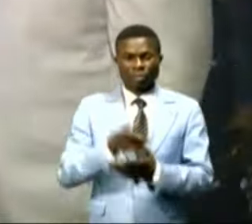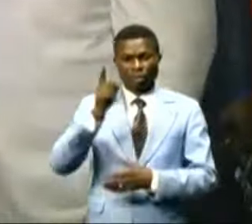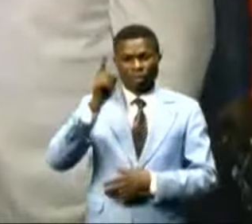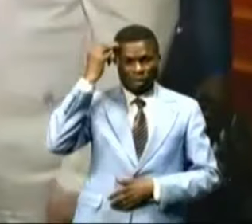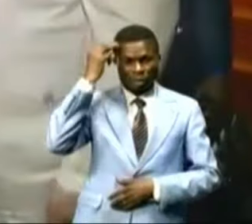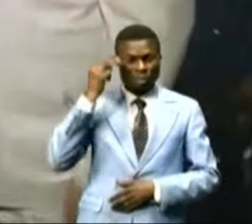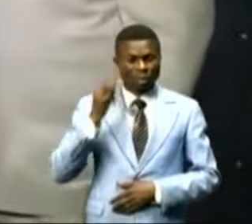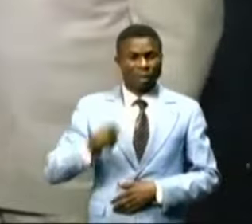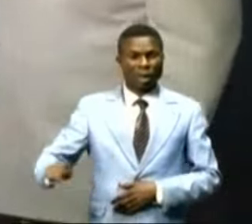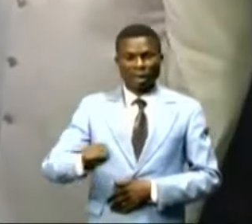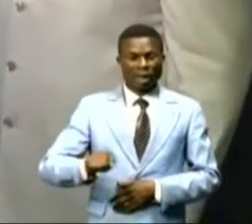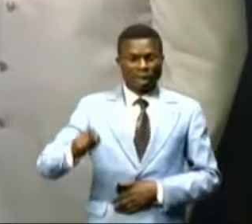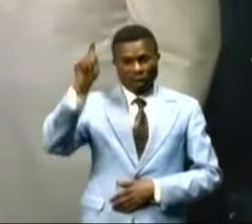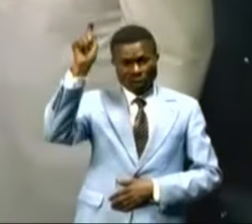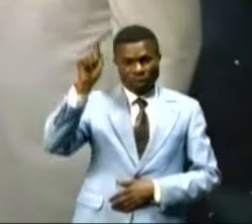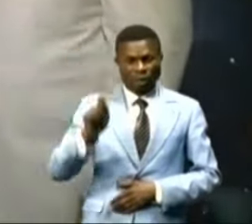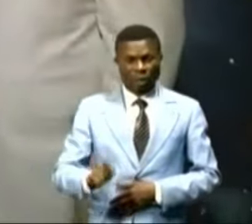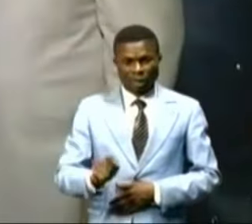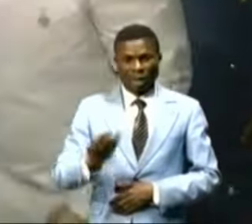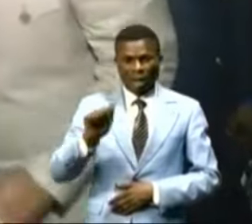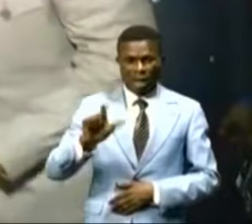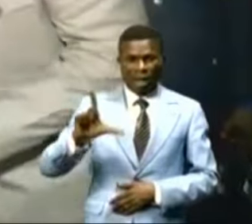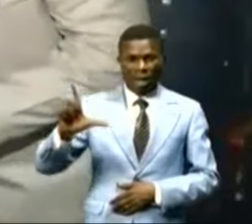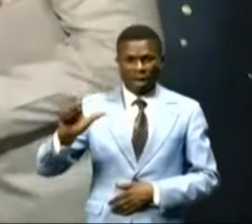ministre tchadien, Alamaï Halima.